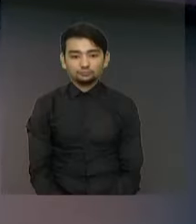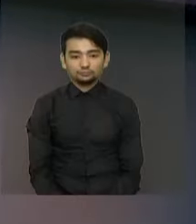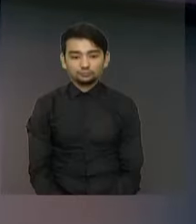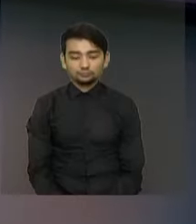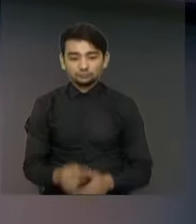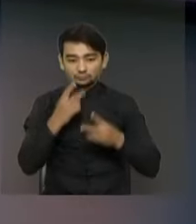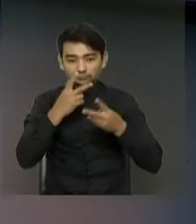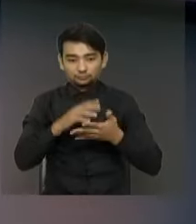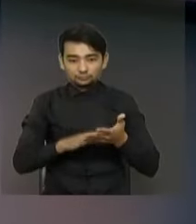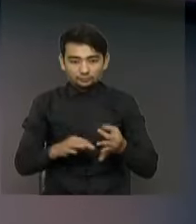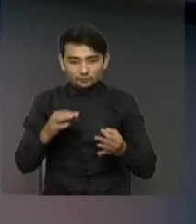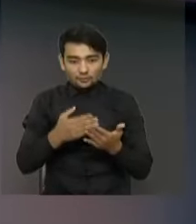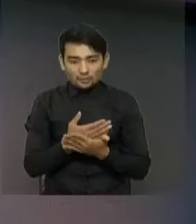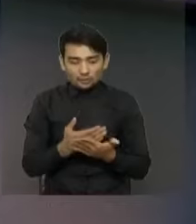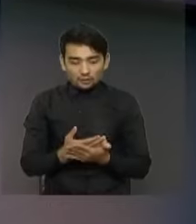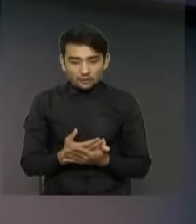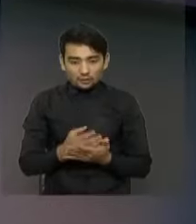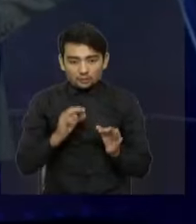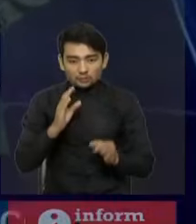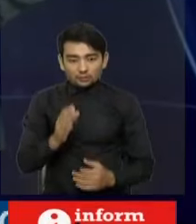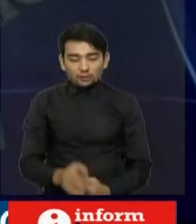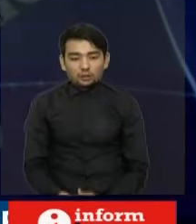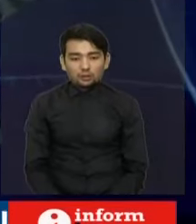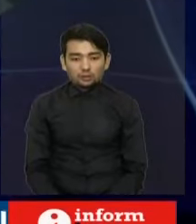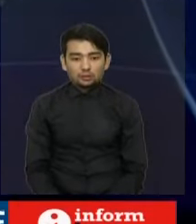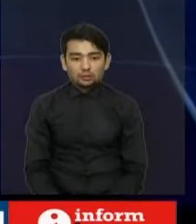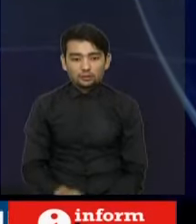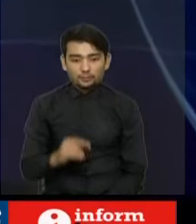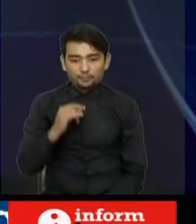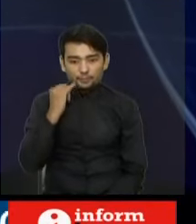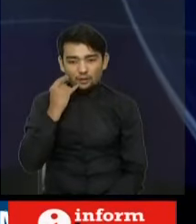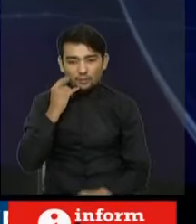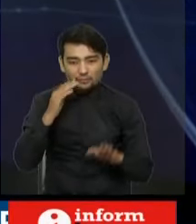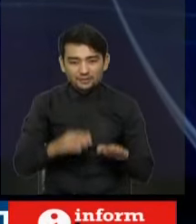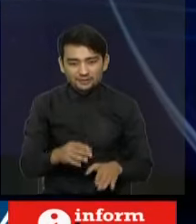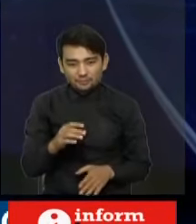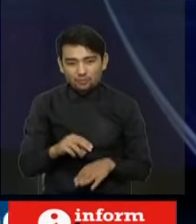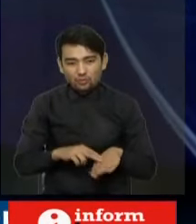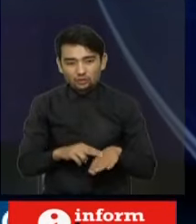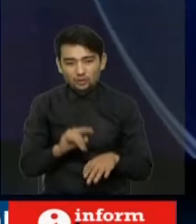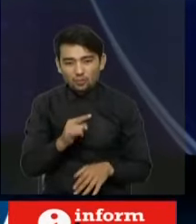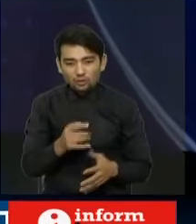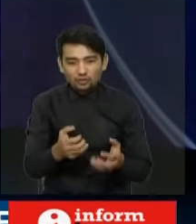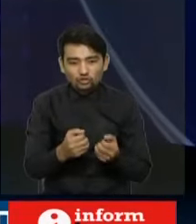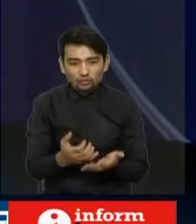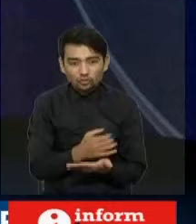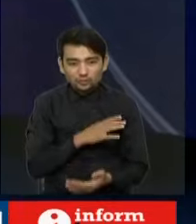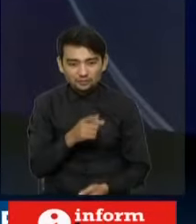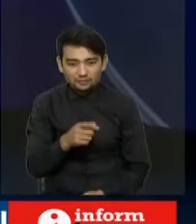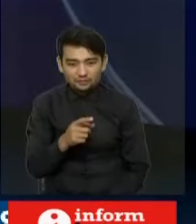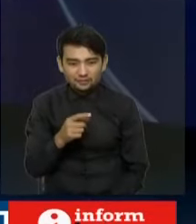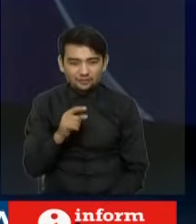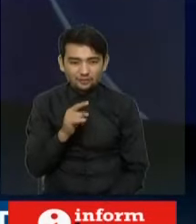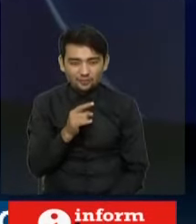Вы смотрите самые актуальные новости, мы продолжаем. В Петропавловске полицейские нашли ребенка, который засунул петарду в